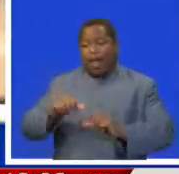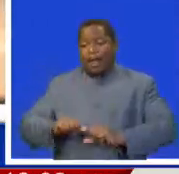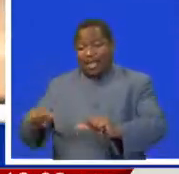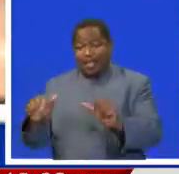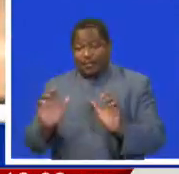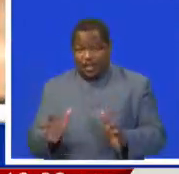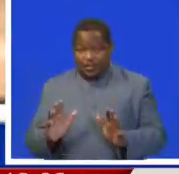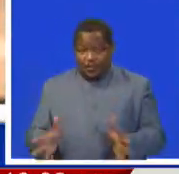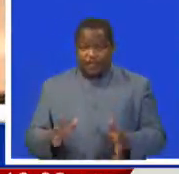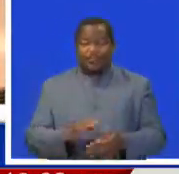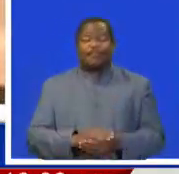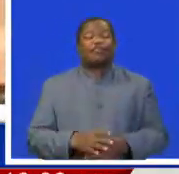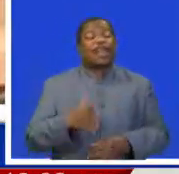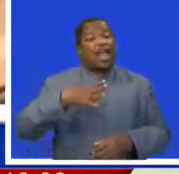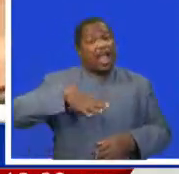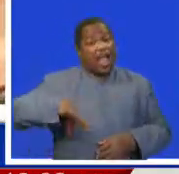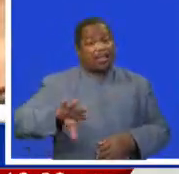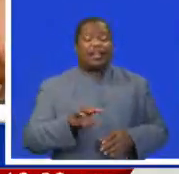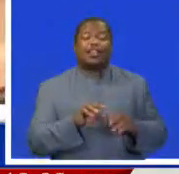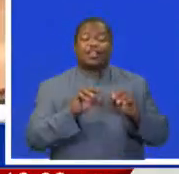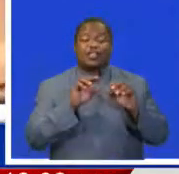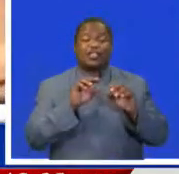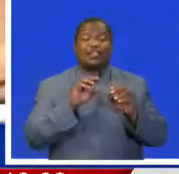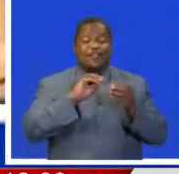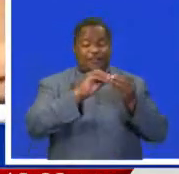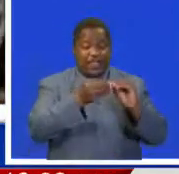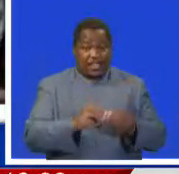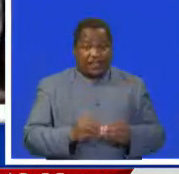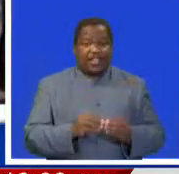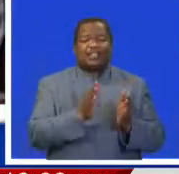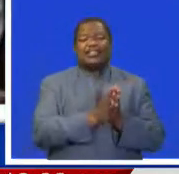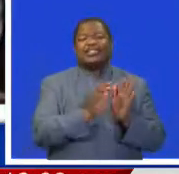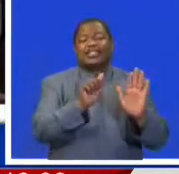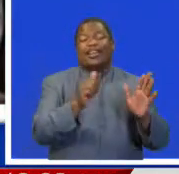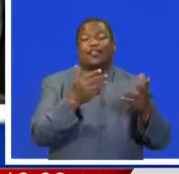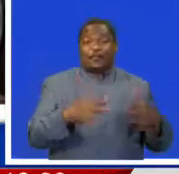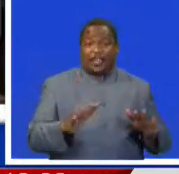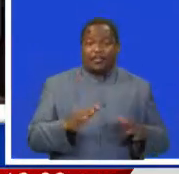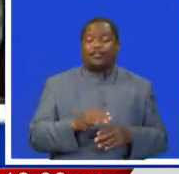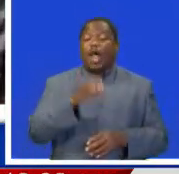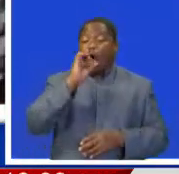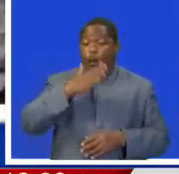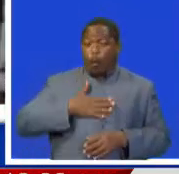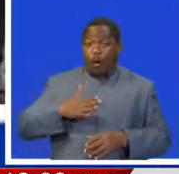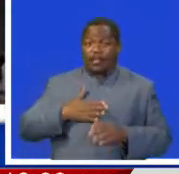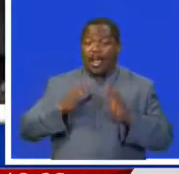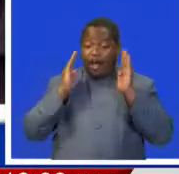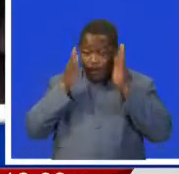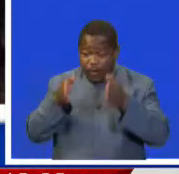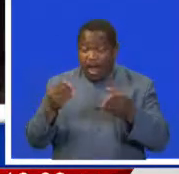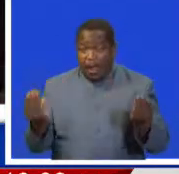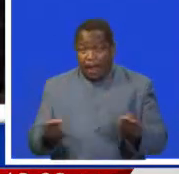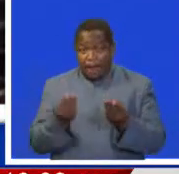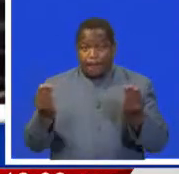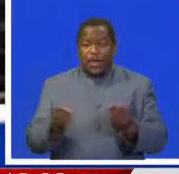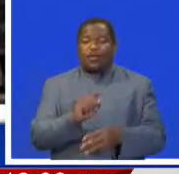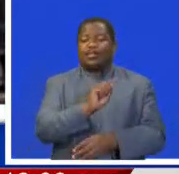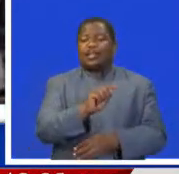wemaswati. Umbiko lophelele ngemsebenzi lwendiwe indvuna lomuhla kule nkundla yasenzingeni utawulandzela etindzabeni tensimbi